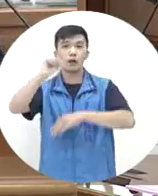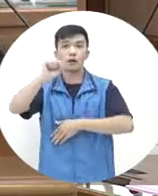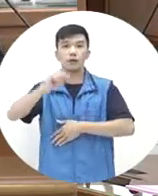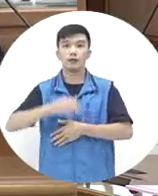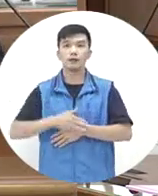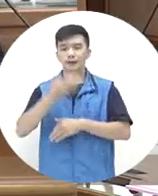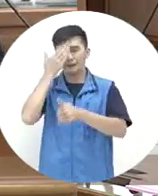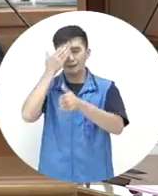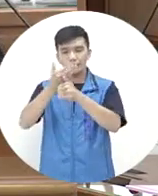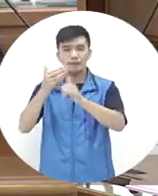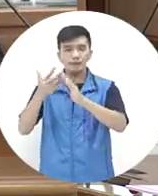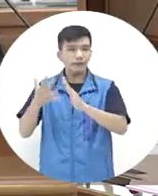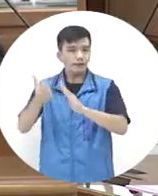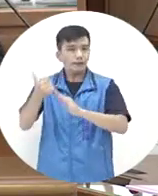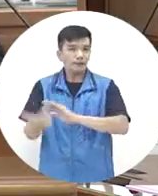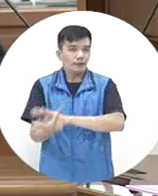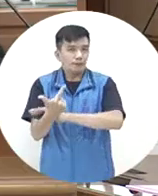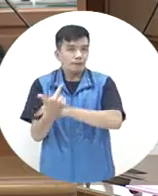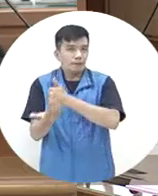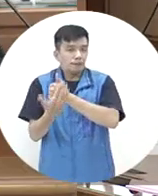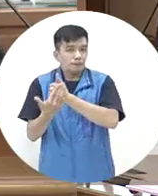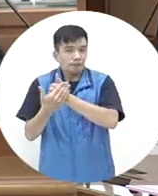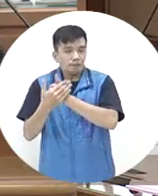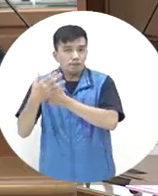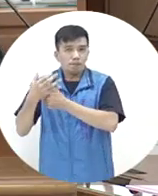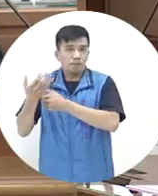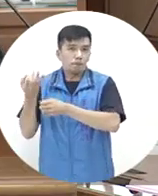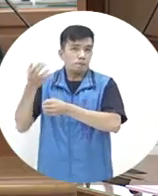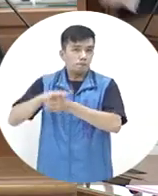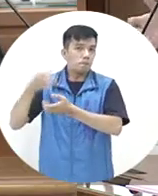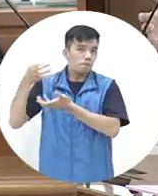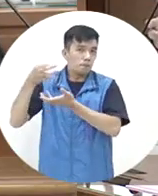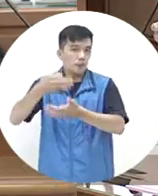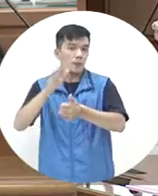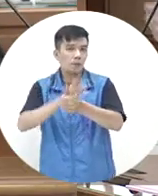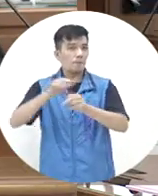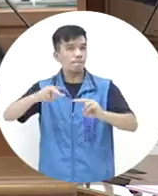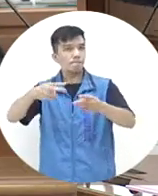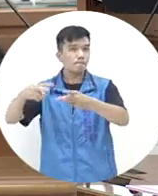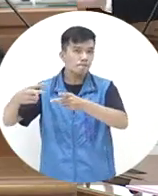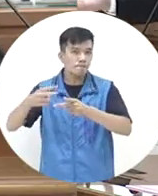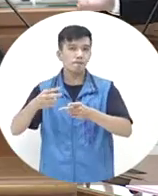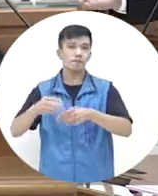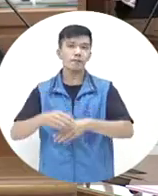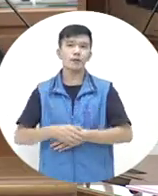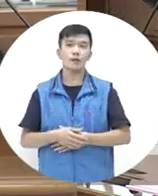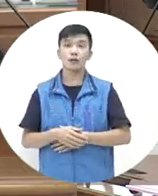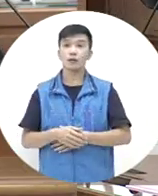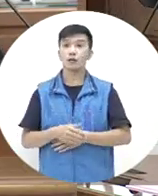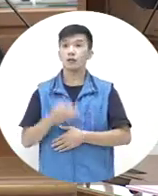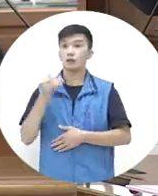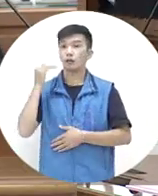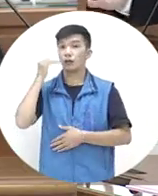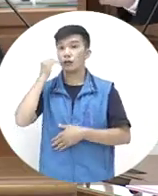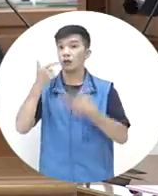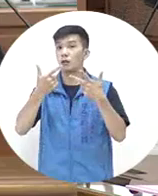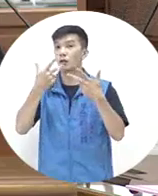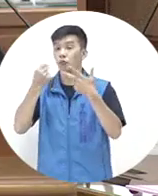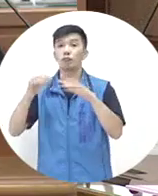紧的时间？带伊吼拨经费，让伊紧带伊修理好势。啊，无即马假日，因为防疫已